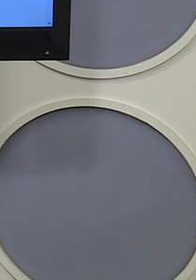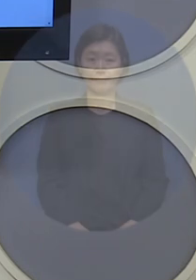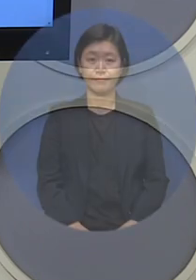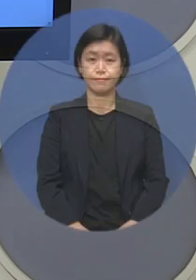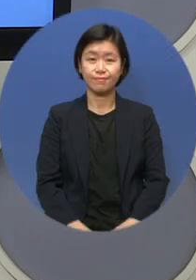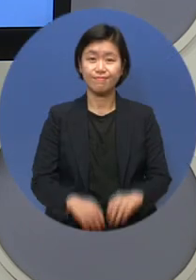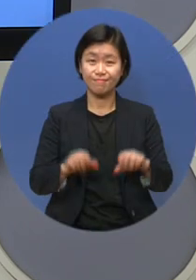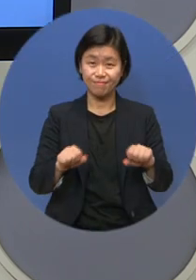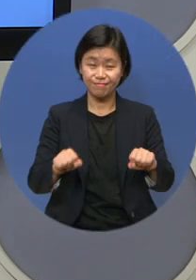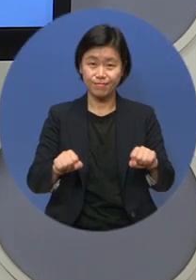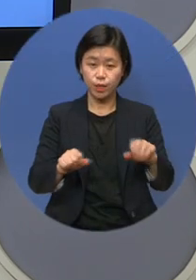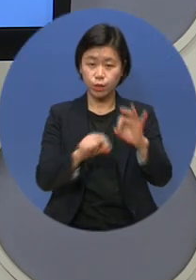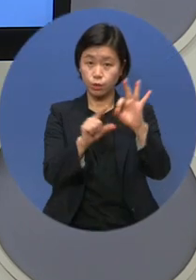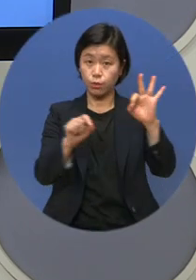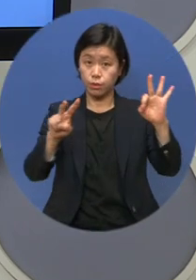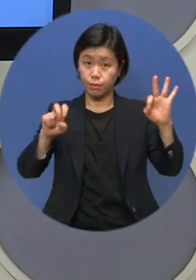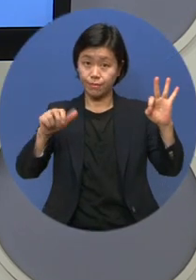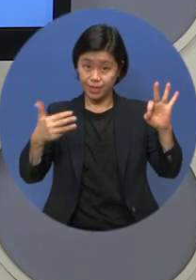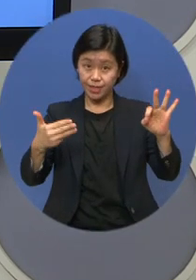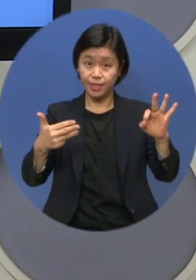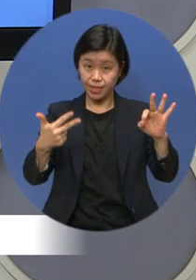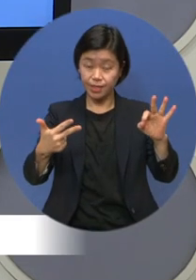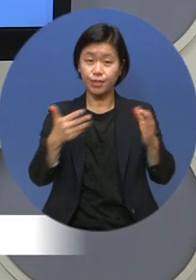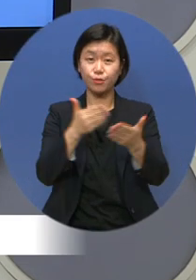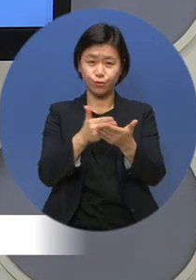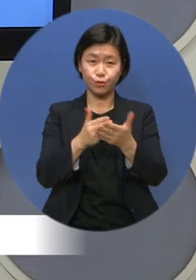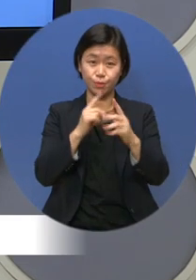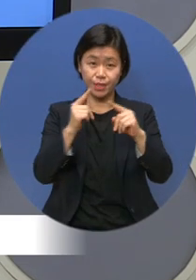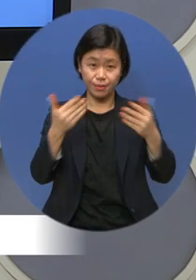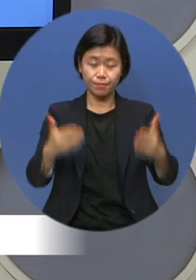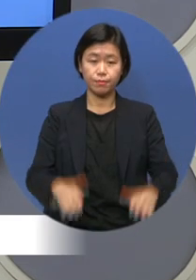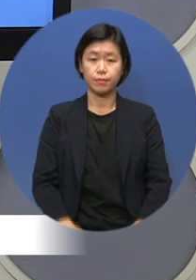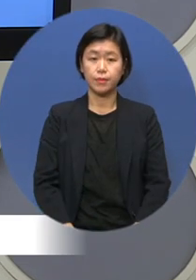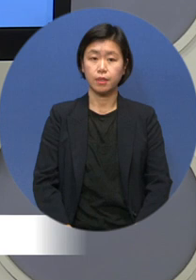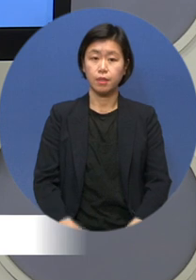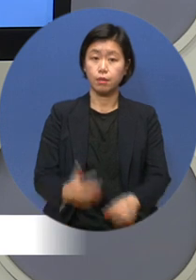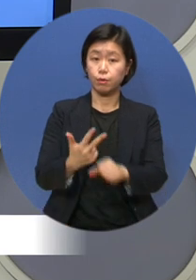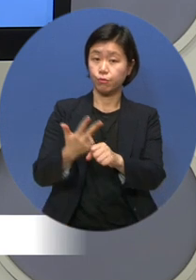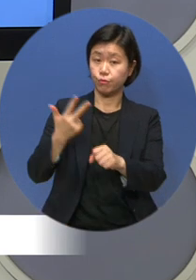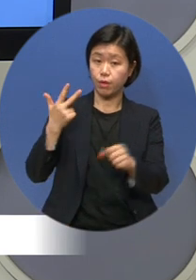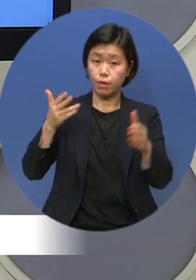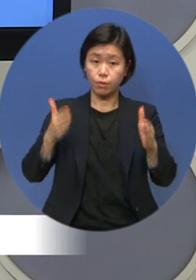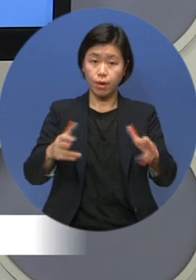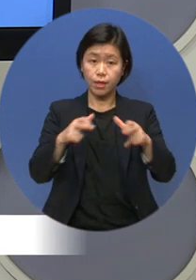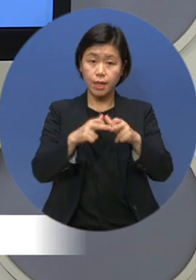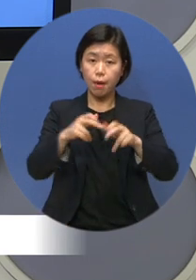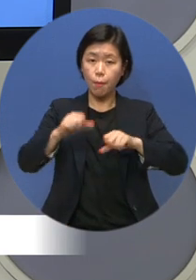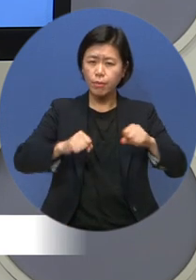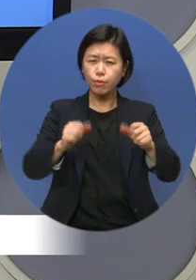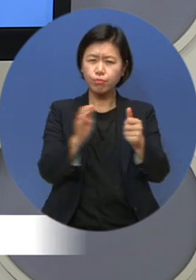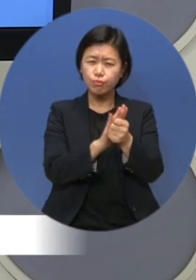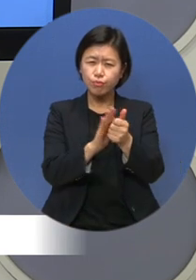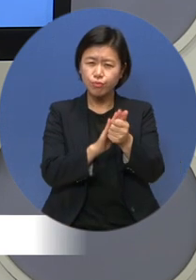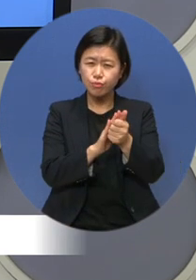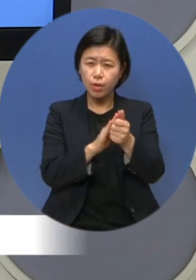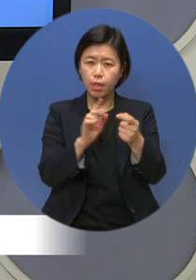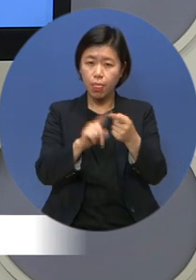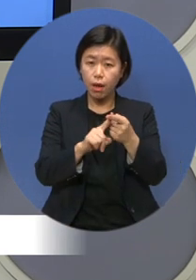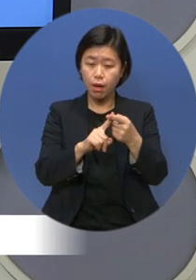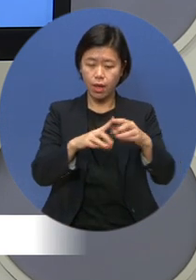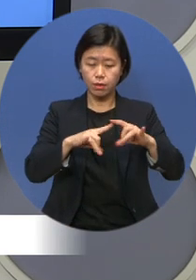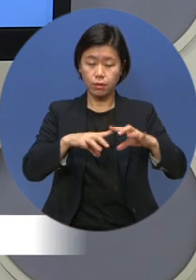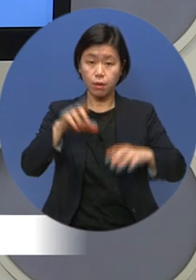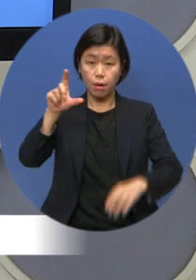10월 27일 만만한 좋습니다 지난 6년간 장애인활동지원 서비스 전자바우처 부정수급 이